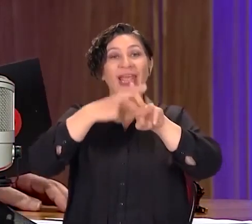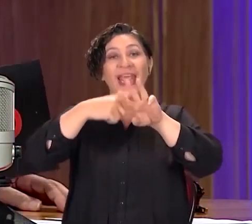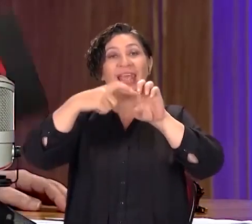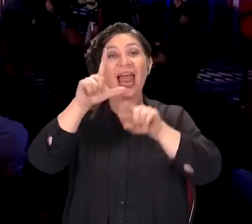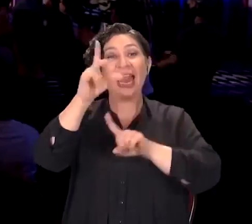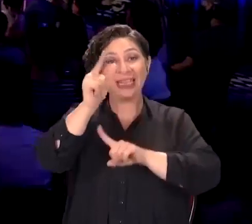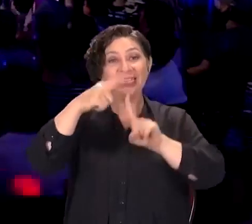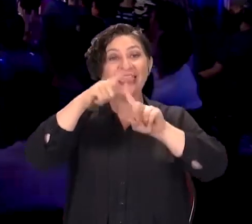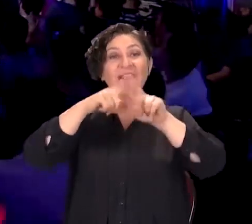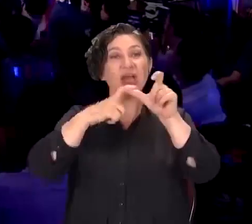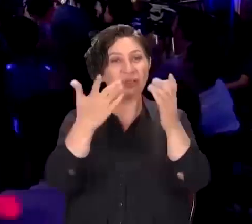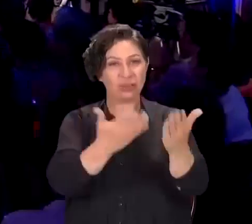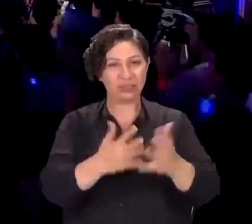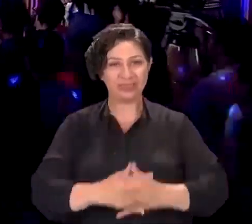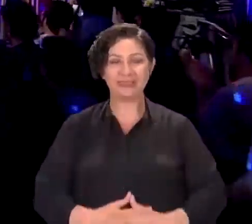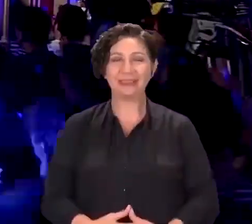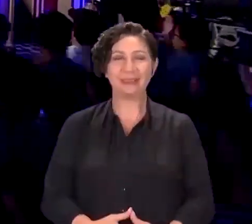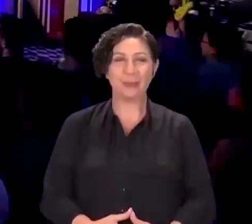Yerlitan!